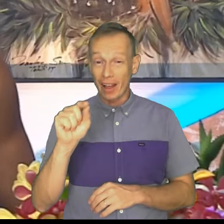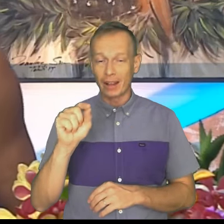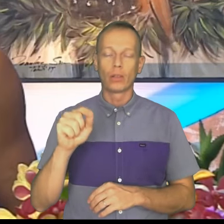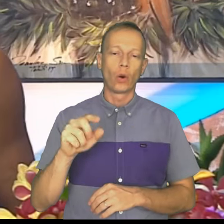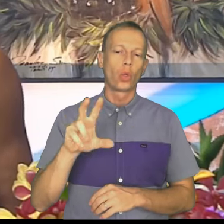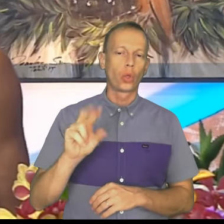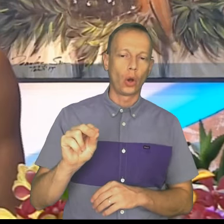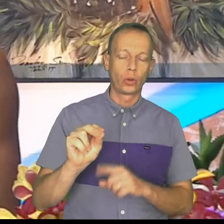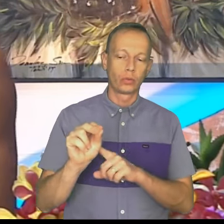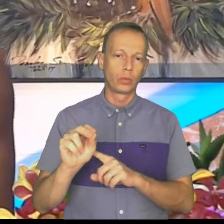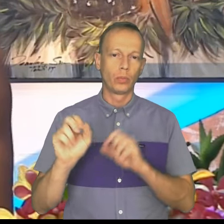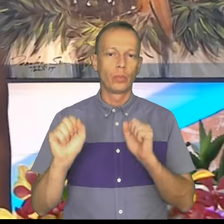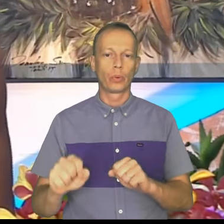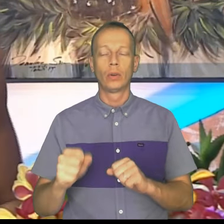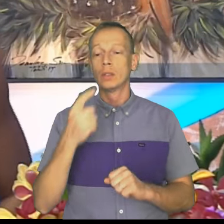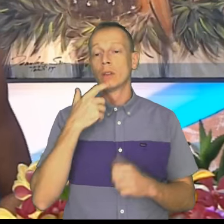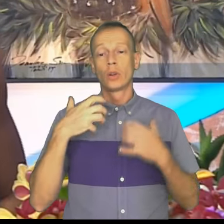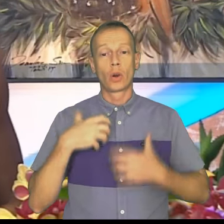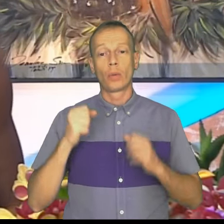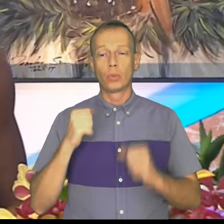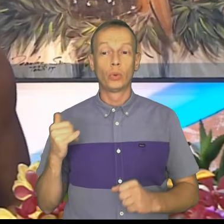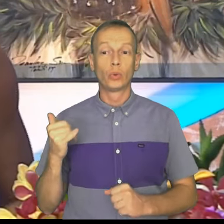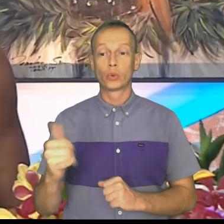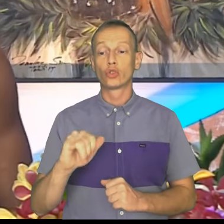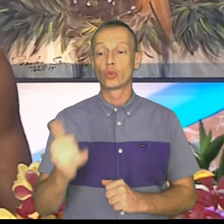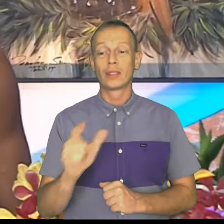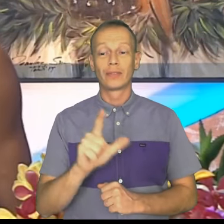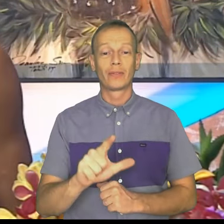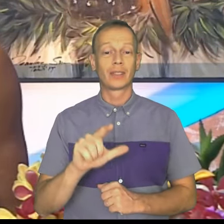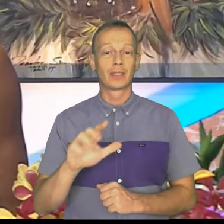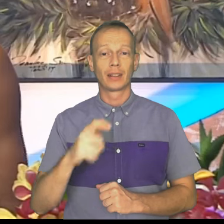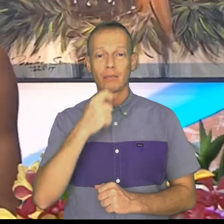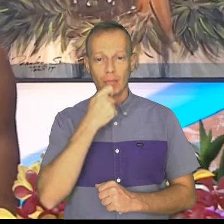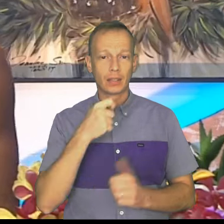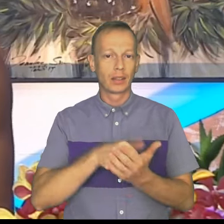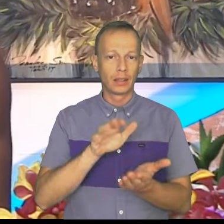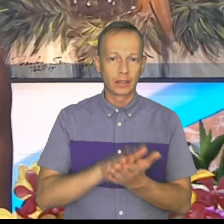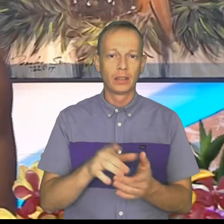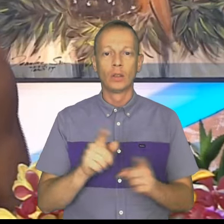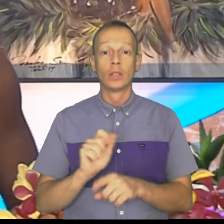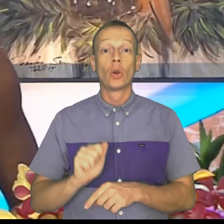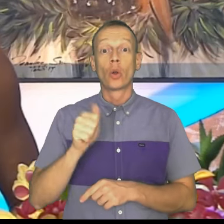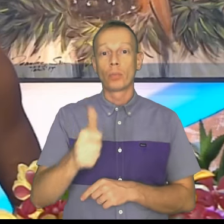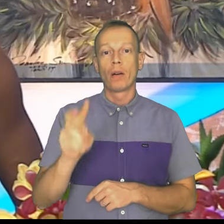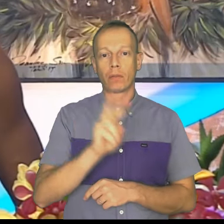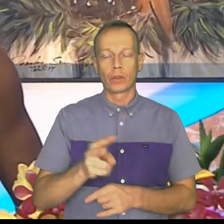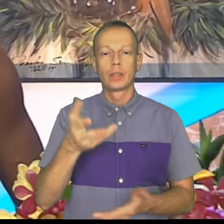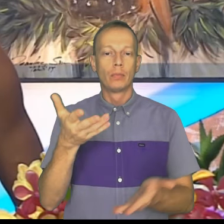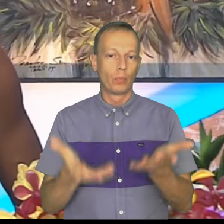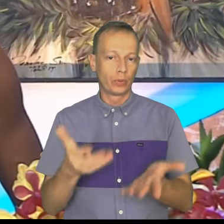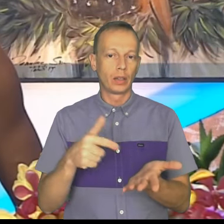Les clubs ont encore jusqu'au jeudi 25 mars pour s'inscrire. La pesée aura lieu le lendemain, vendredi de 8h à